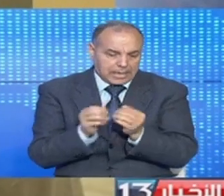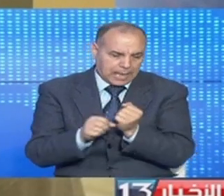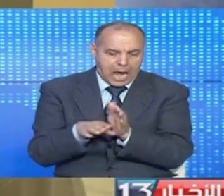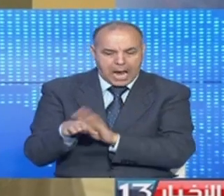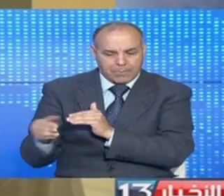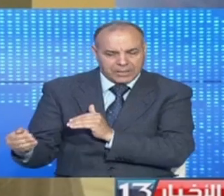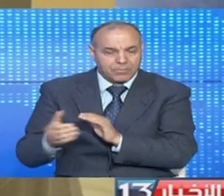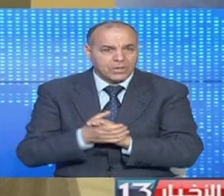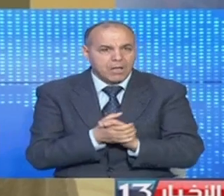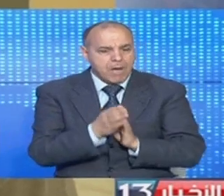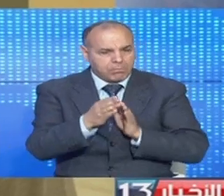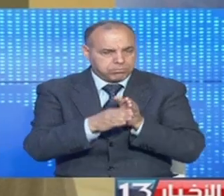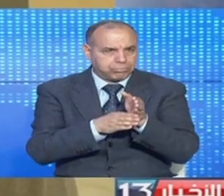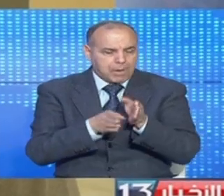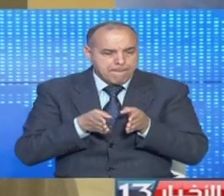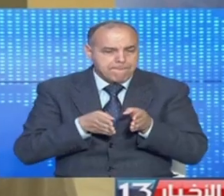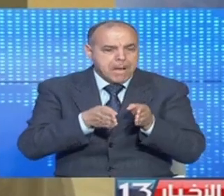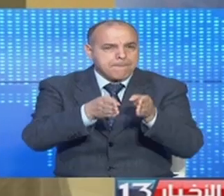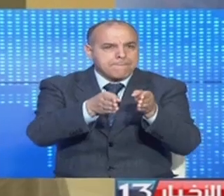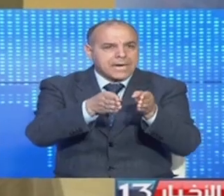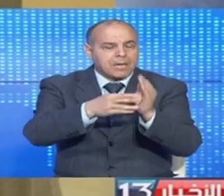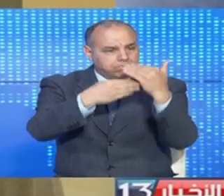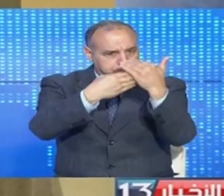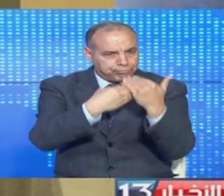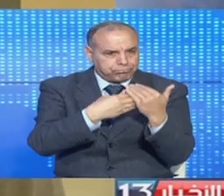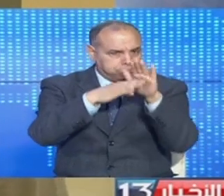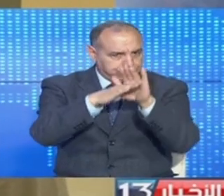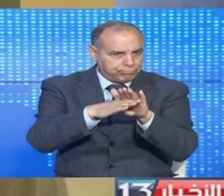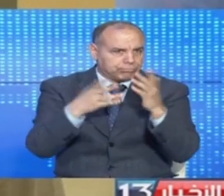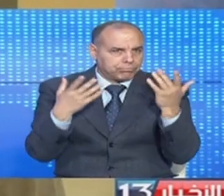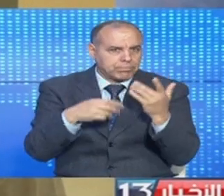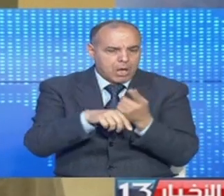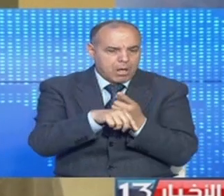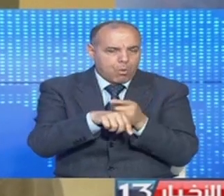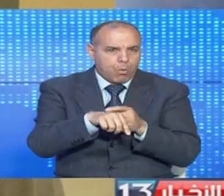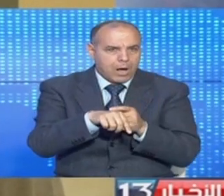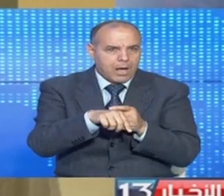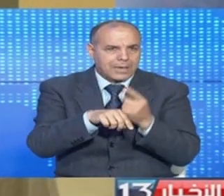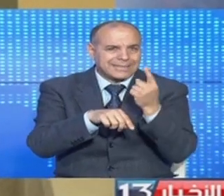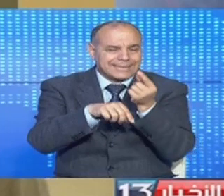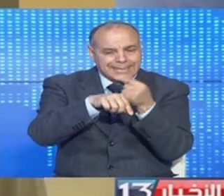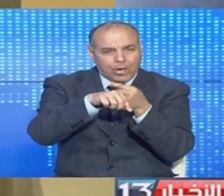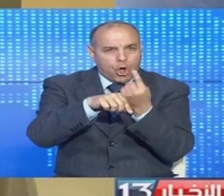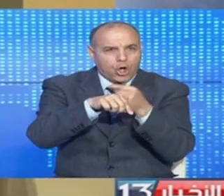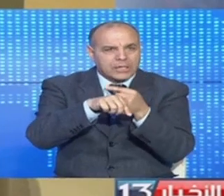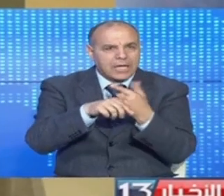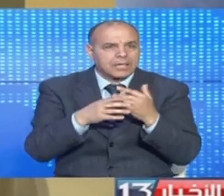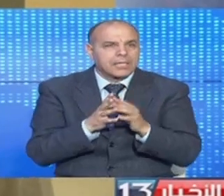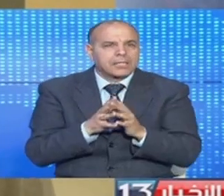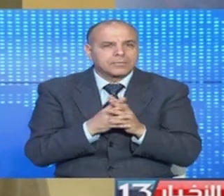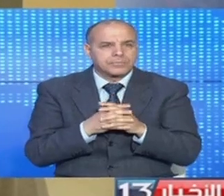اليمين ومن بعد يدخل في الممر نتاع التعقيم، مدة التعقيم 5 ثواني، لازم يعمل